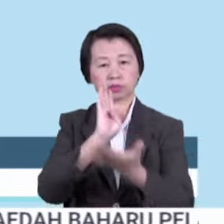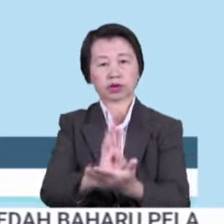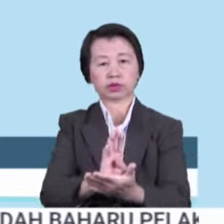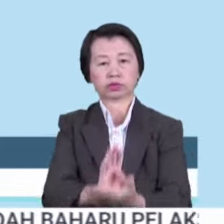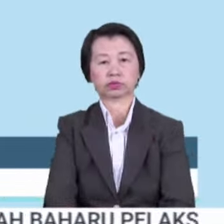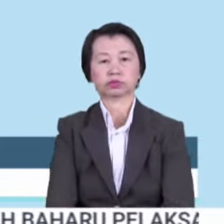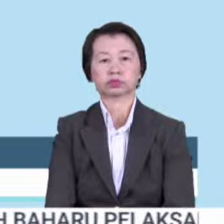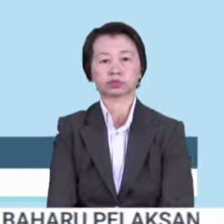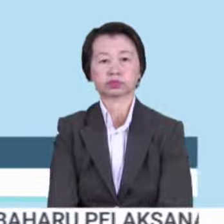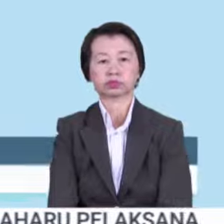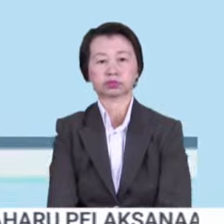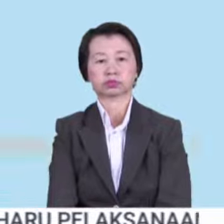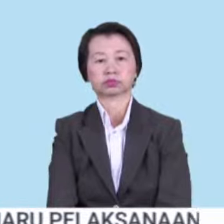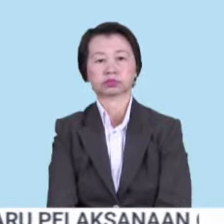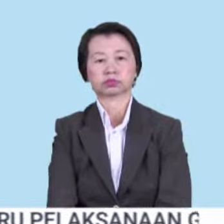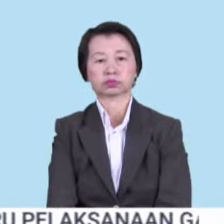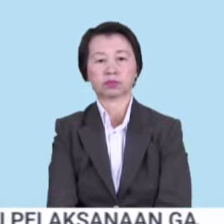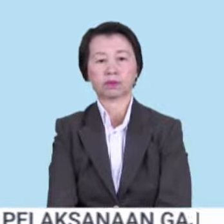terbabit